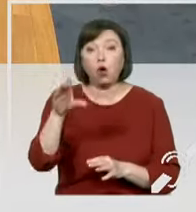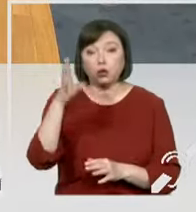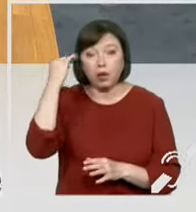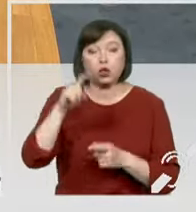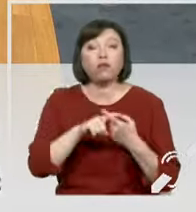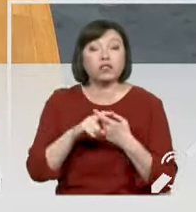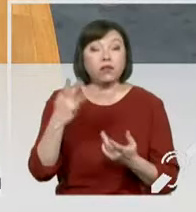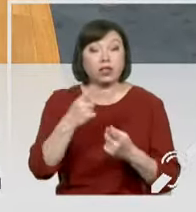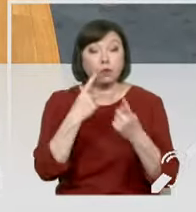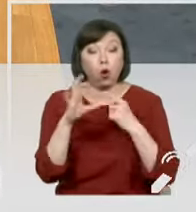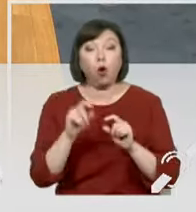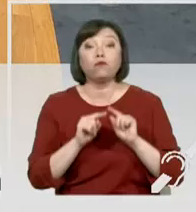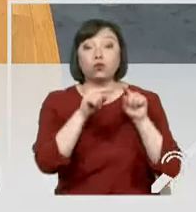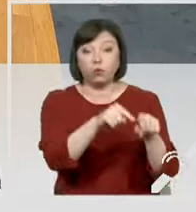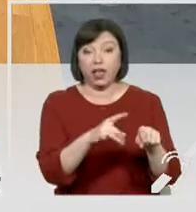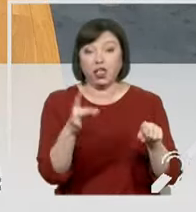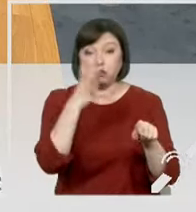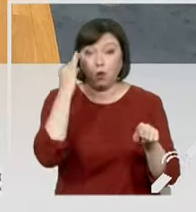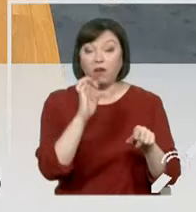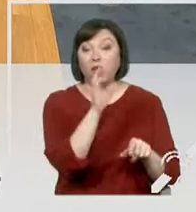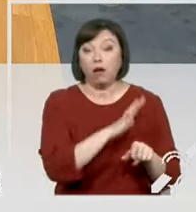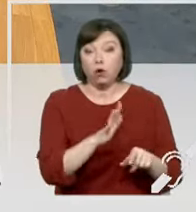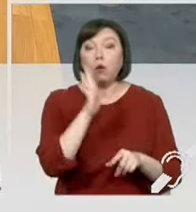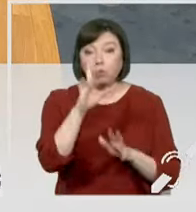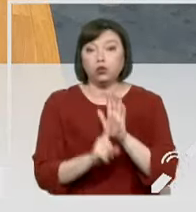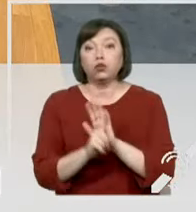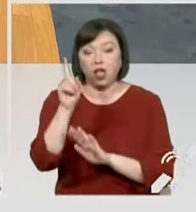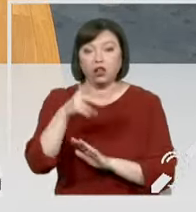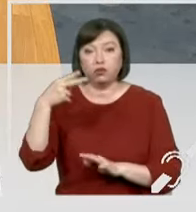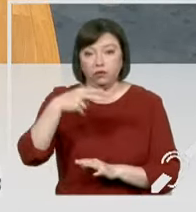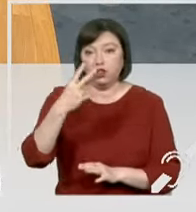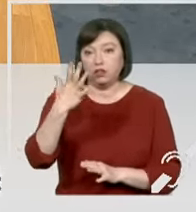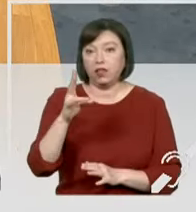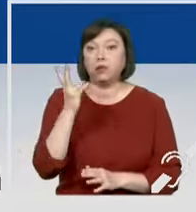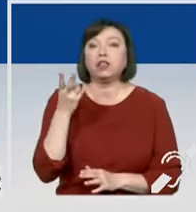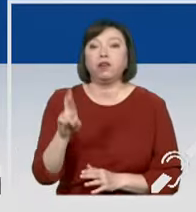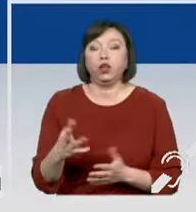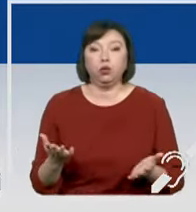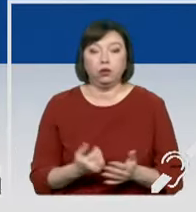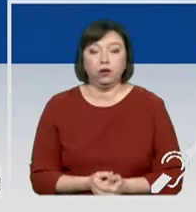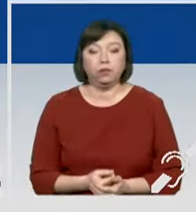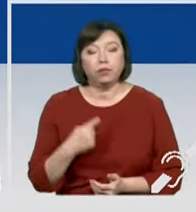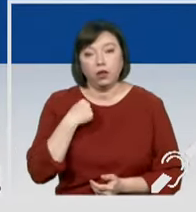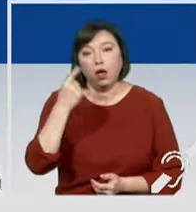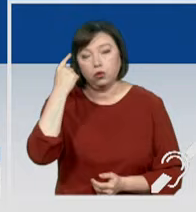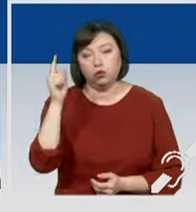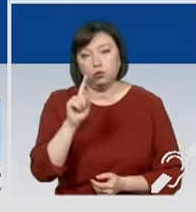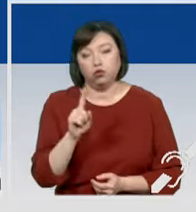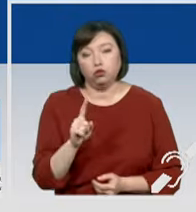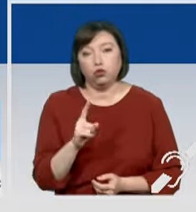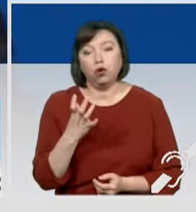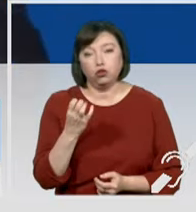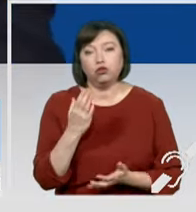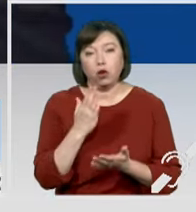dacă negocierile de aderare a Republicii Moldova la UE vor fi inițiate în 25 iunie. Cred că mai e